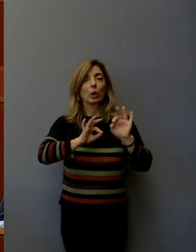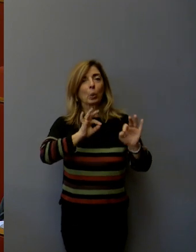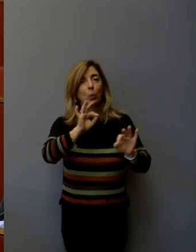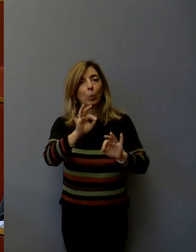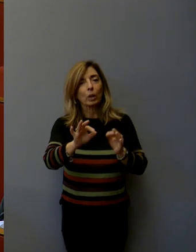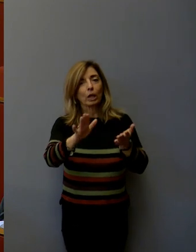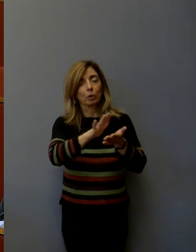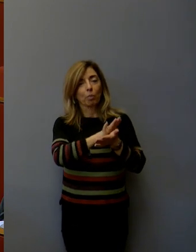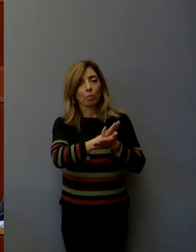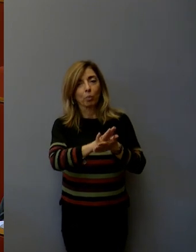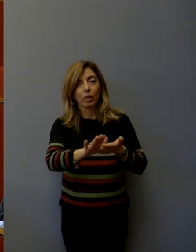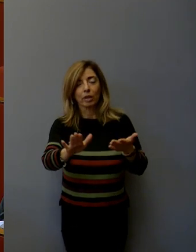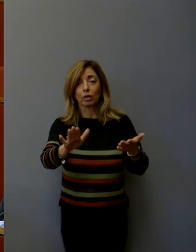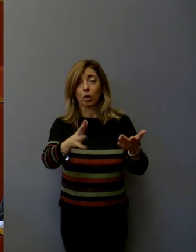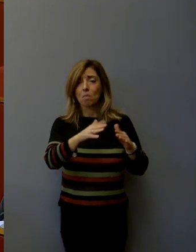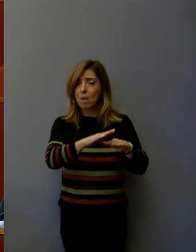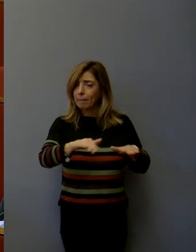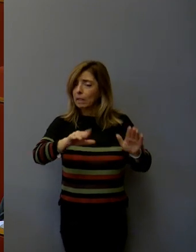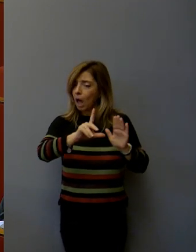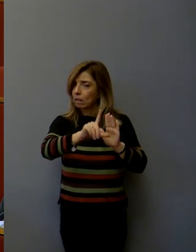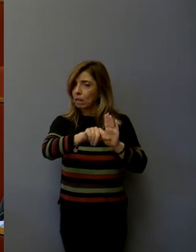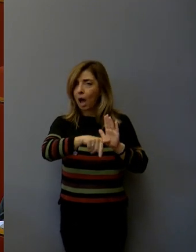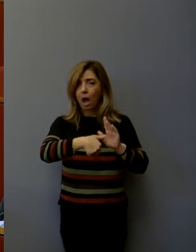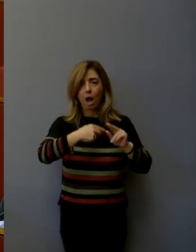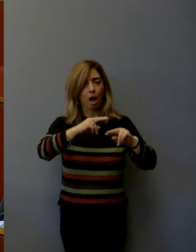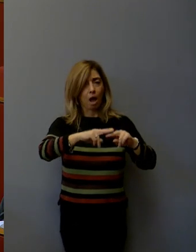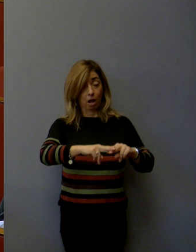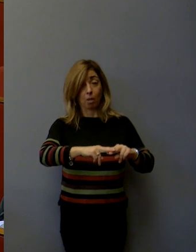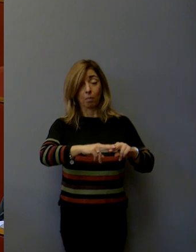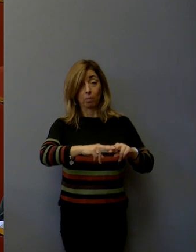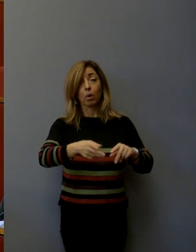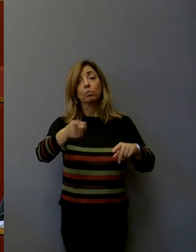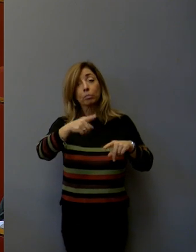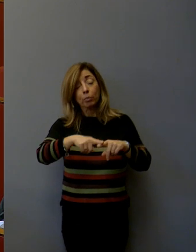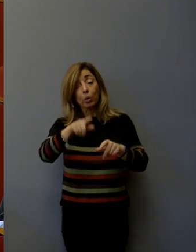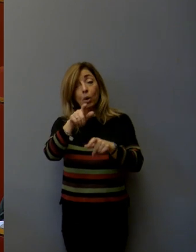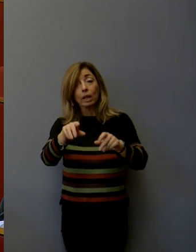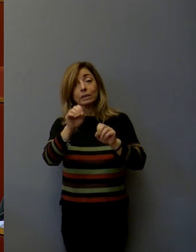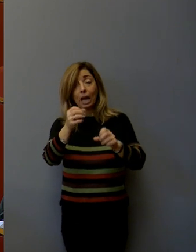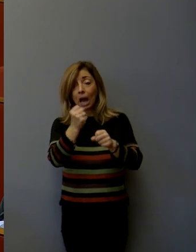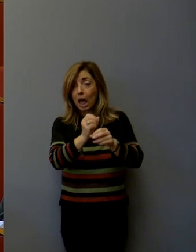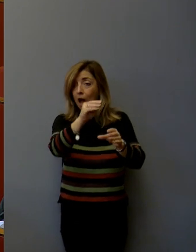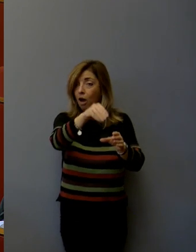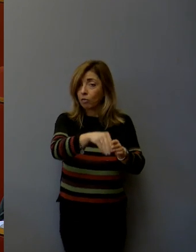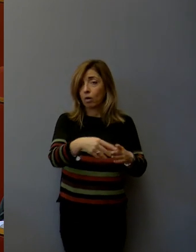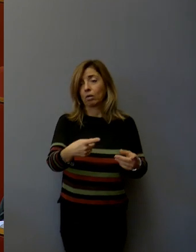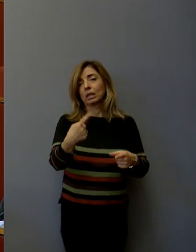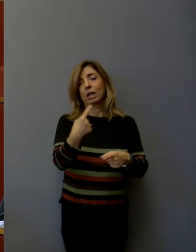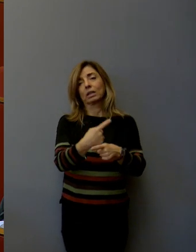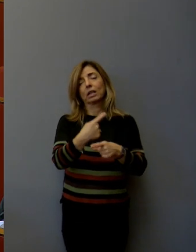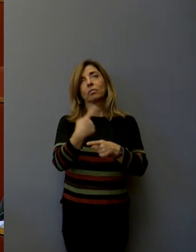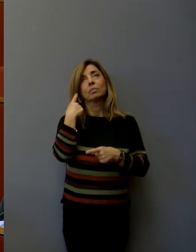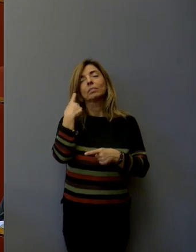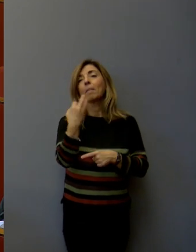loro tempo gli insegnanti lavorano e c'è necessità di stare bene poi va bene se misuriamo le temperature